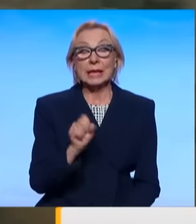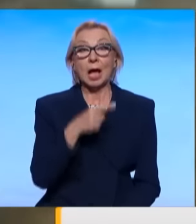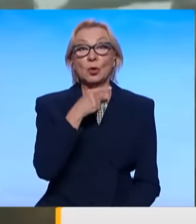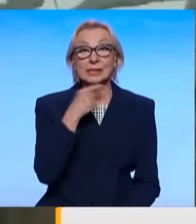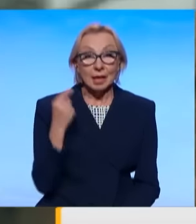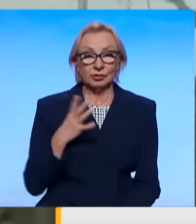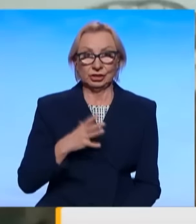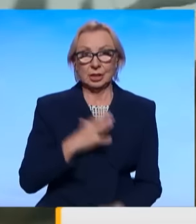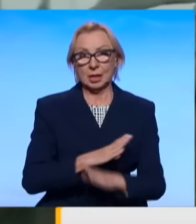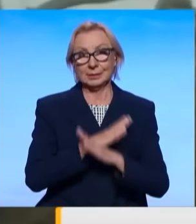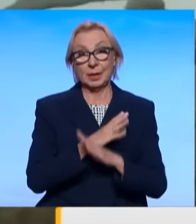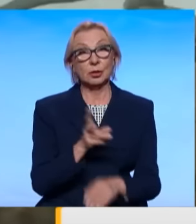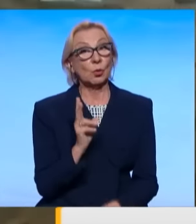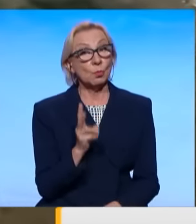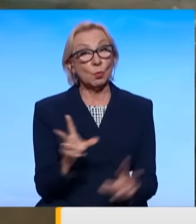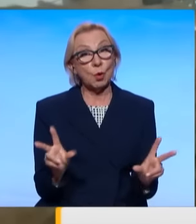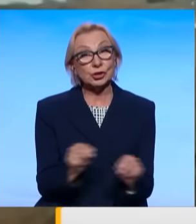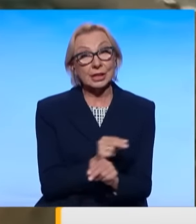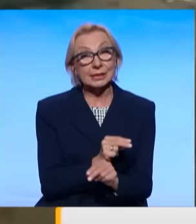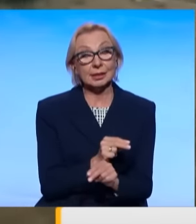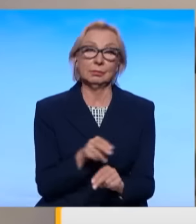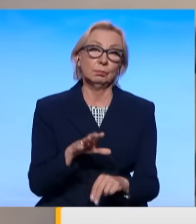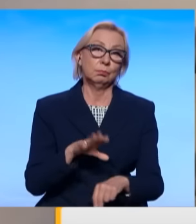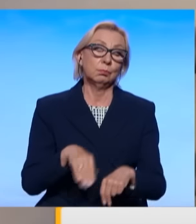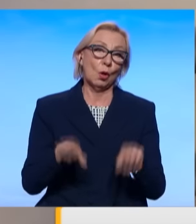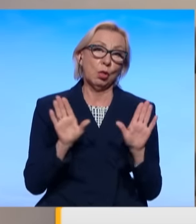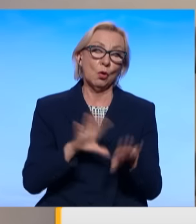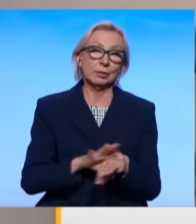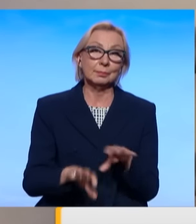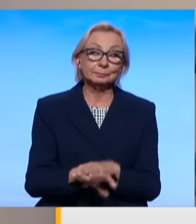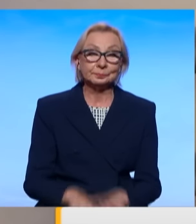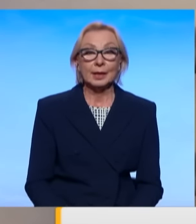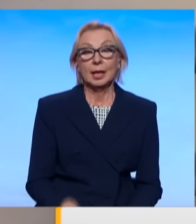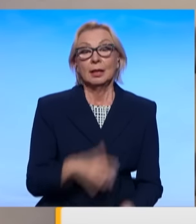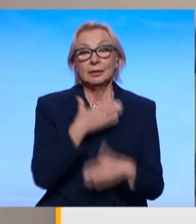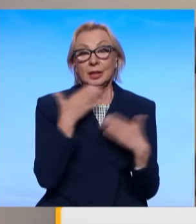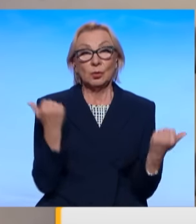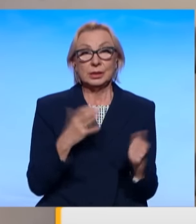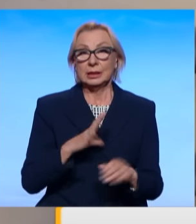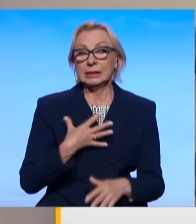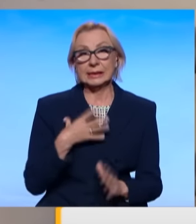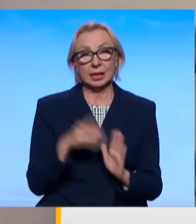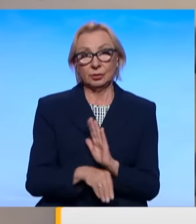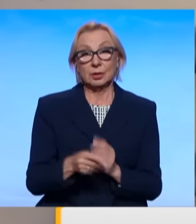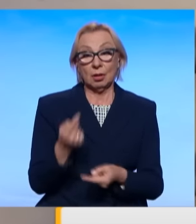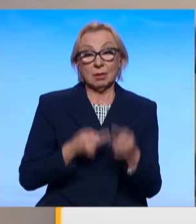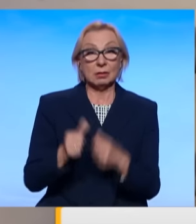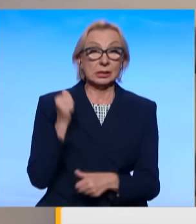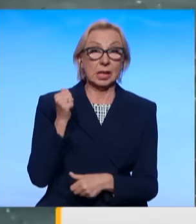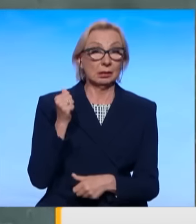тим, кому пощастить – полон. Не хотіли вмирати. Не хотіли загинути. Зрозуміли, що назад немає сенсу